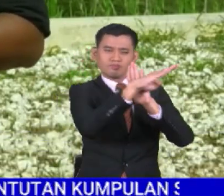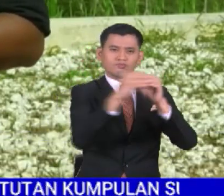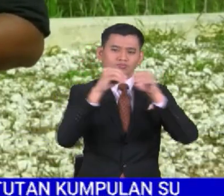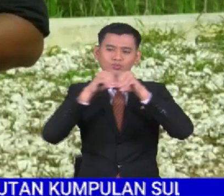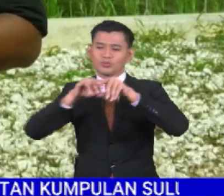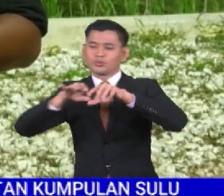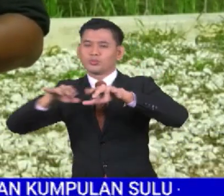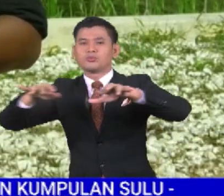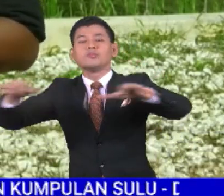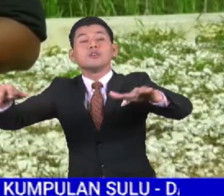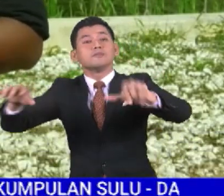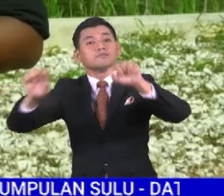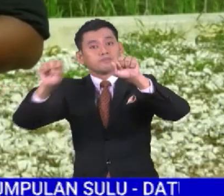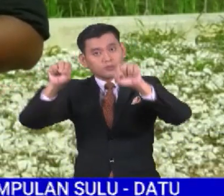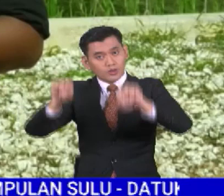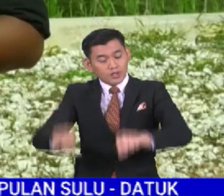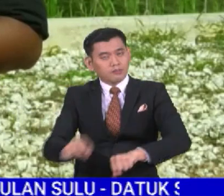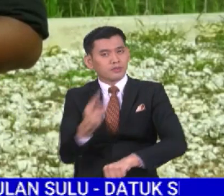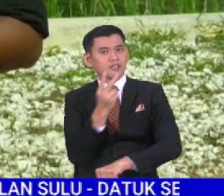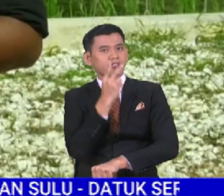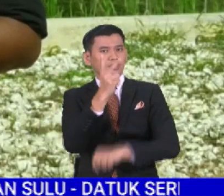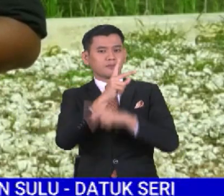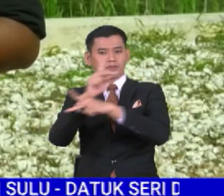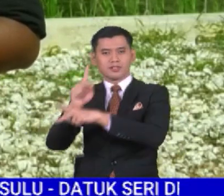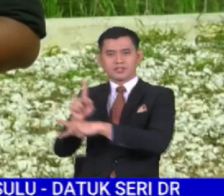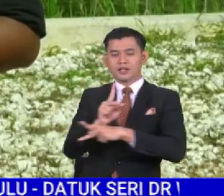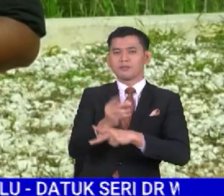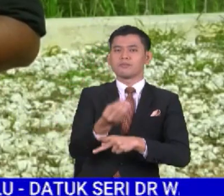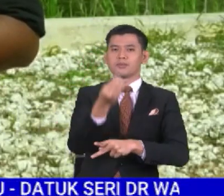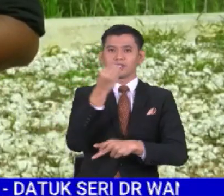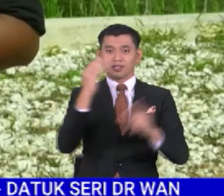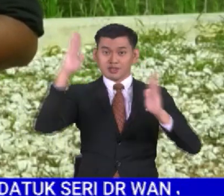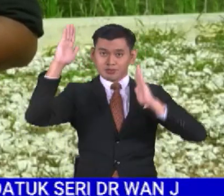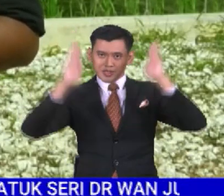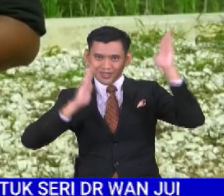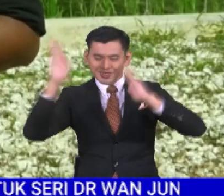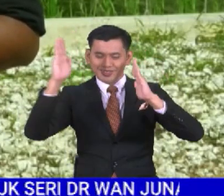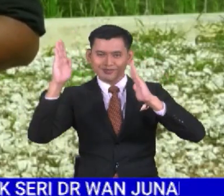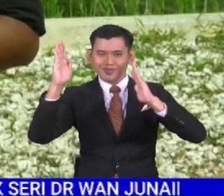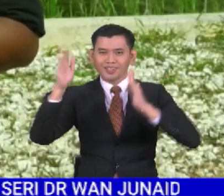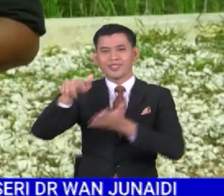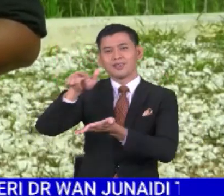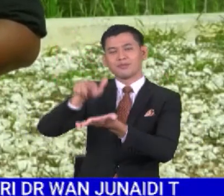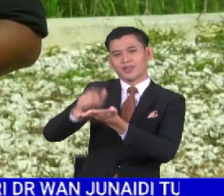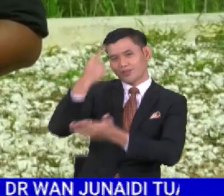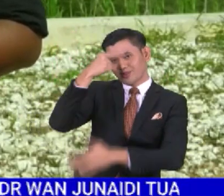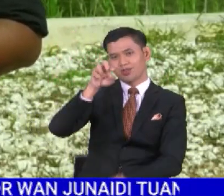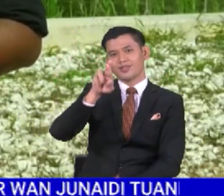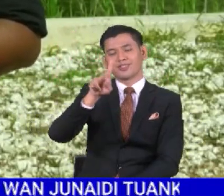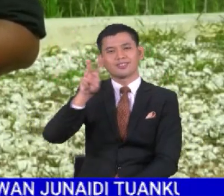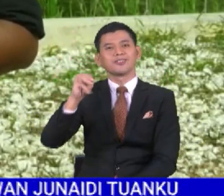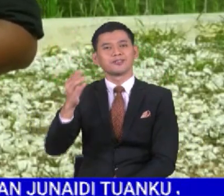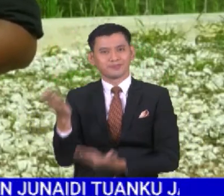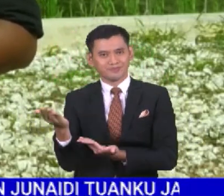sesegera mungkin bagi menjamin sekuriti makanan negara. Jasmaidi Arof, RTM.